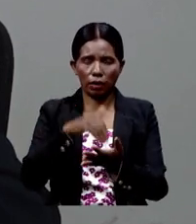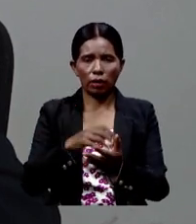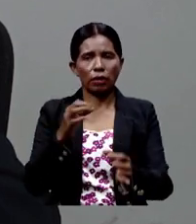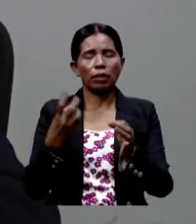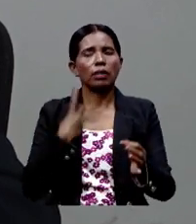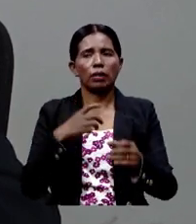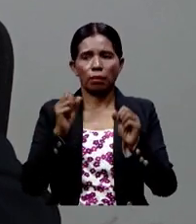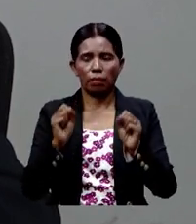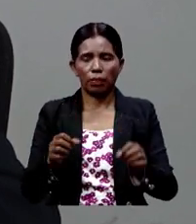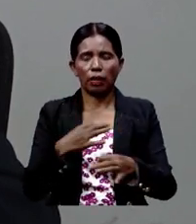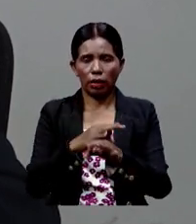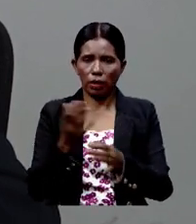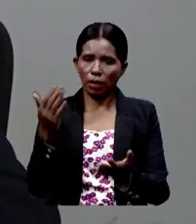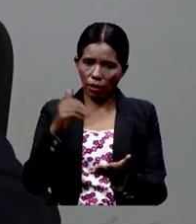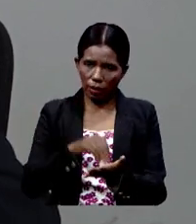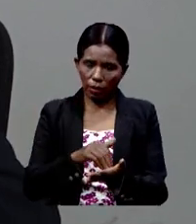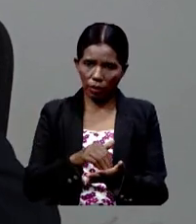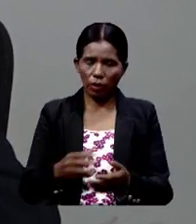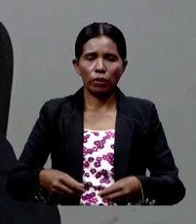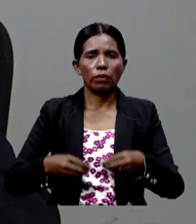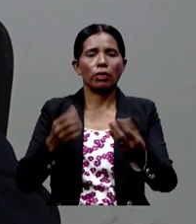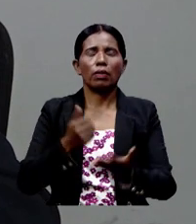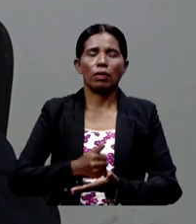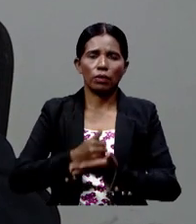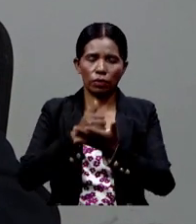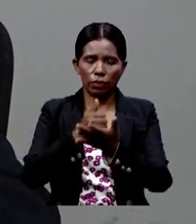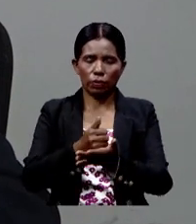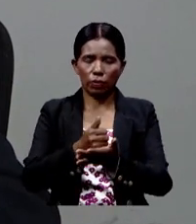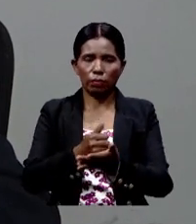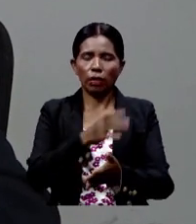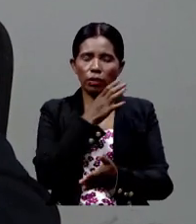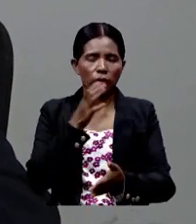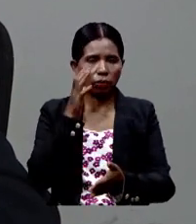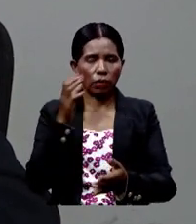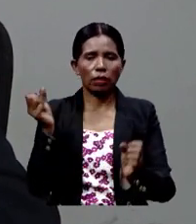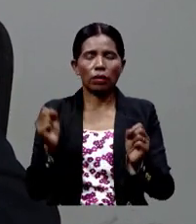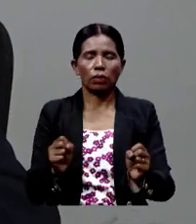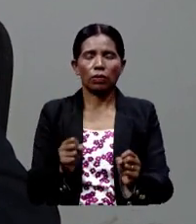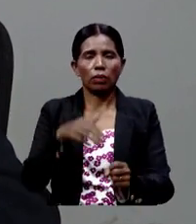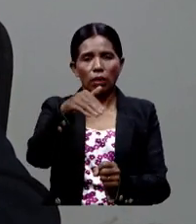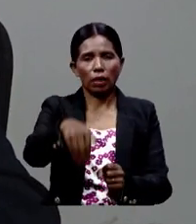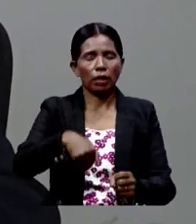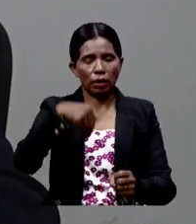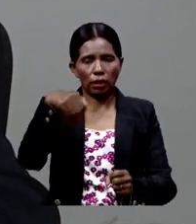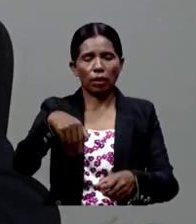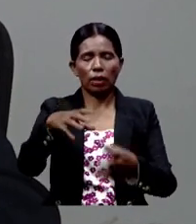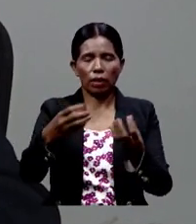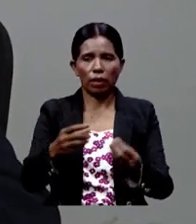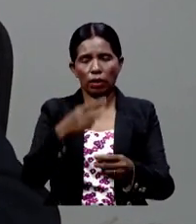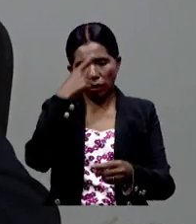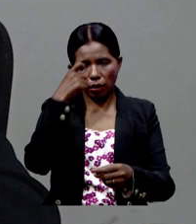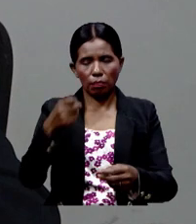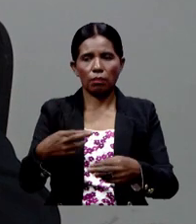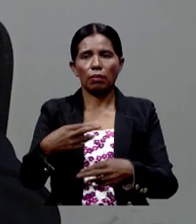se bele hadia fila fale o di fo apoi va agricoltore sera tu halo lavoro o di fila rai tamba rai bara como